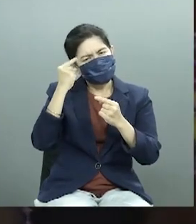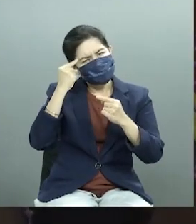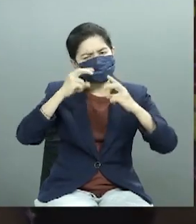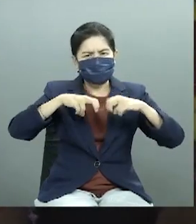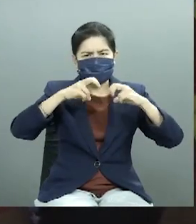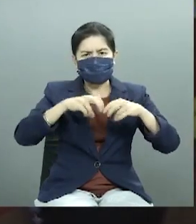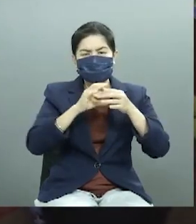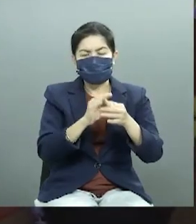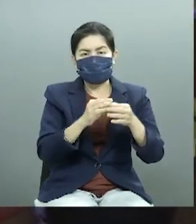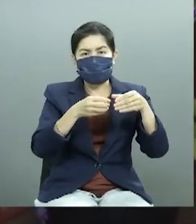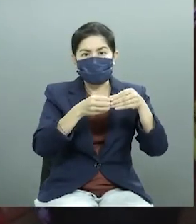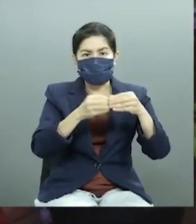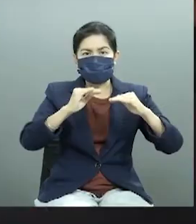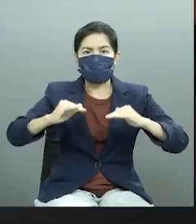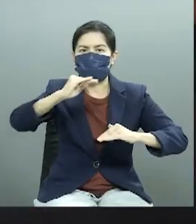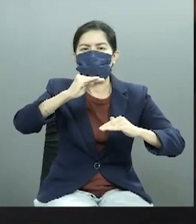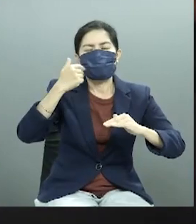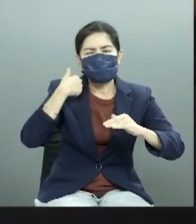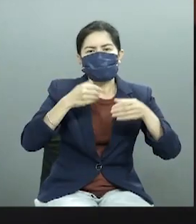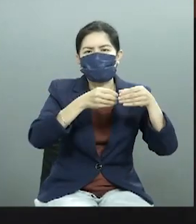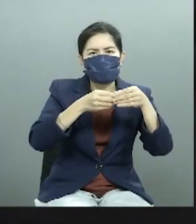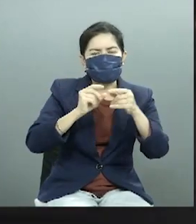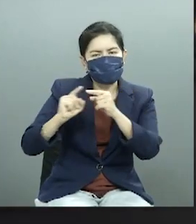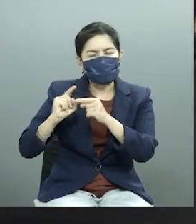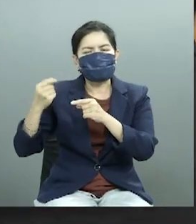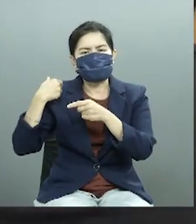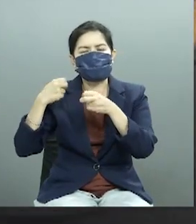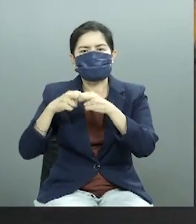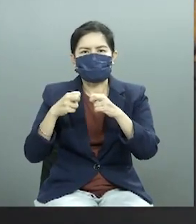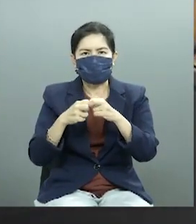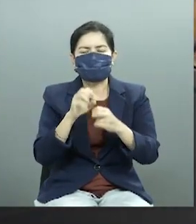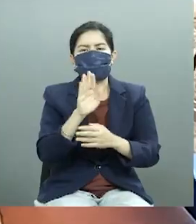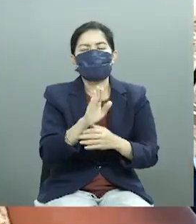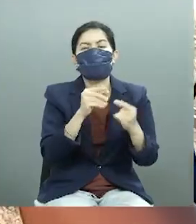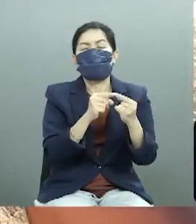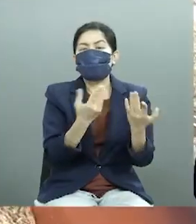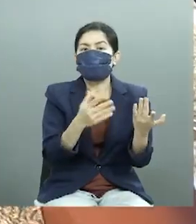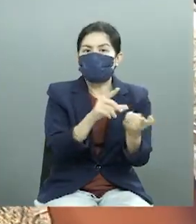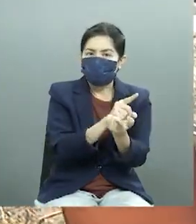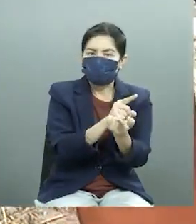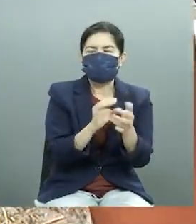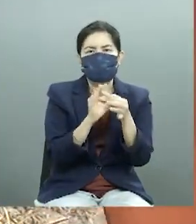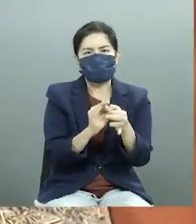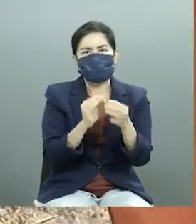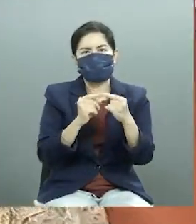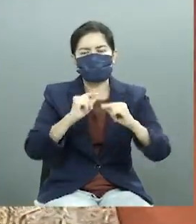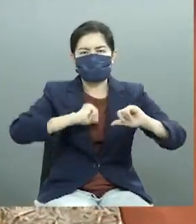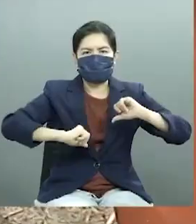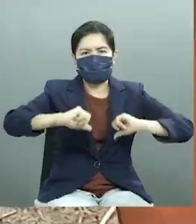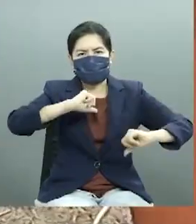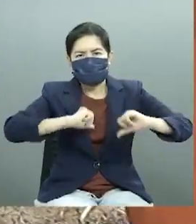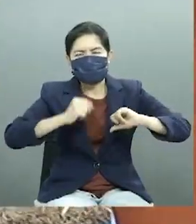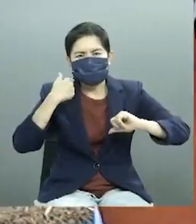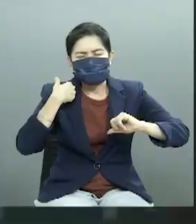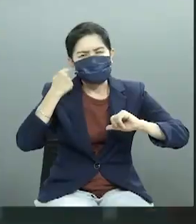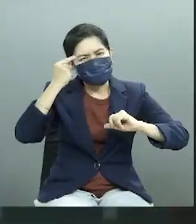ความเหลื่อมล้ำเรื่องกลุ่มเปราะบางต่างๆที่มีในสังคมนะครับแม้กระทั่งละครเชิงจิตวิทยานะครับนี่ก็จะเป็นละครที่ไ